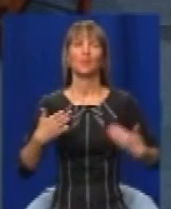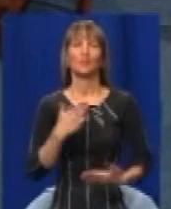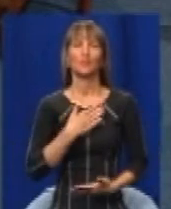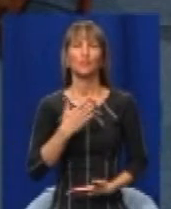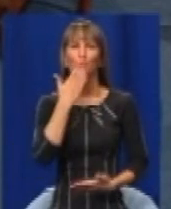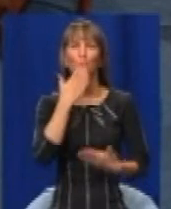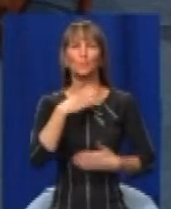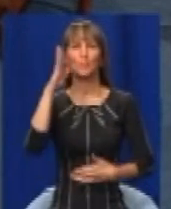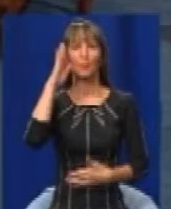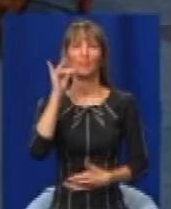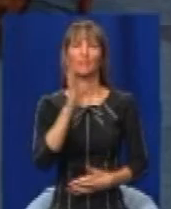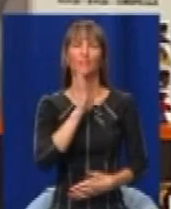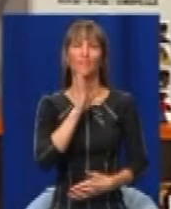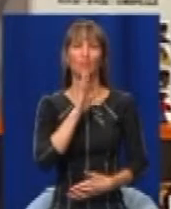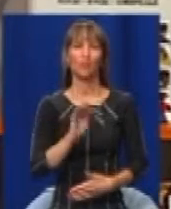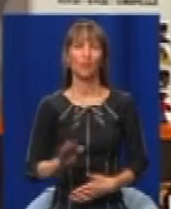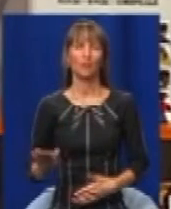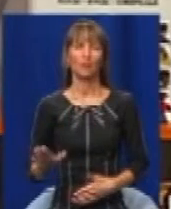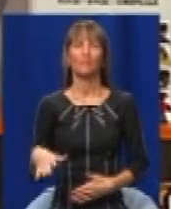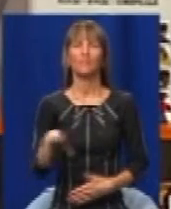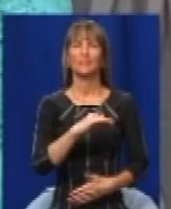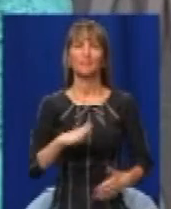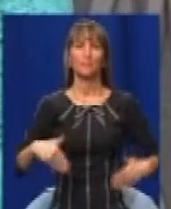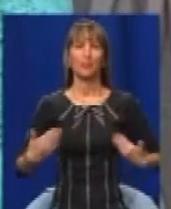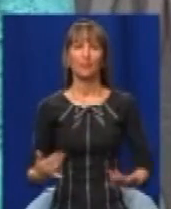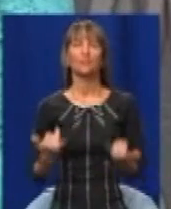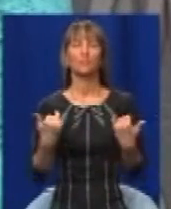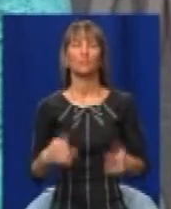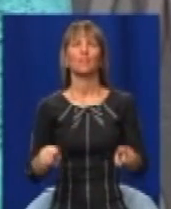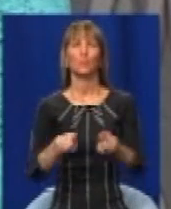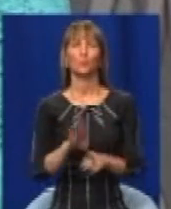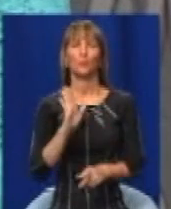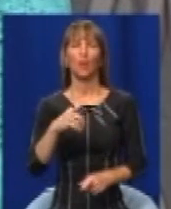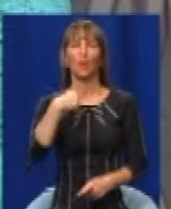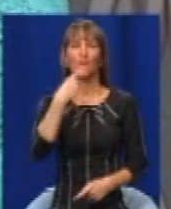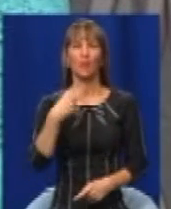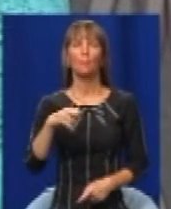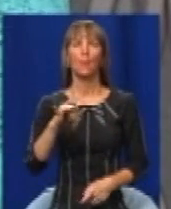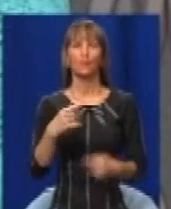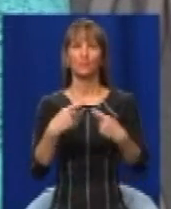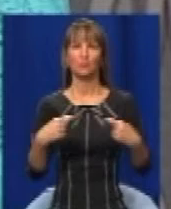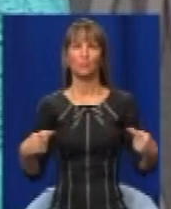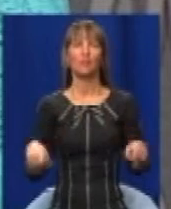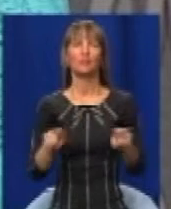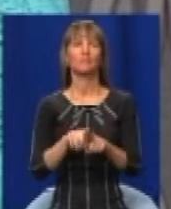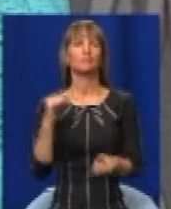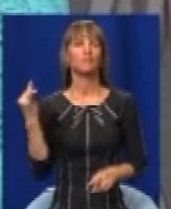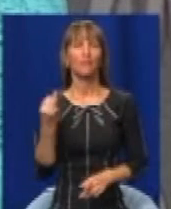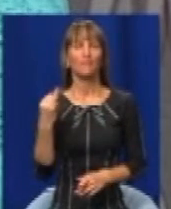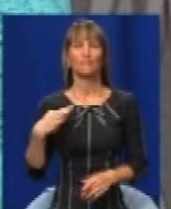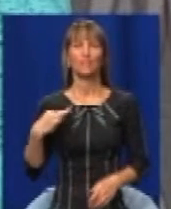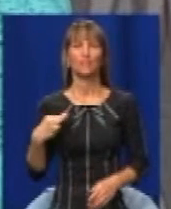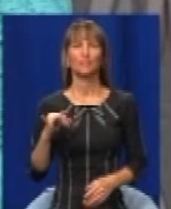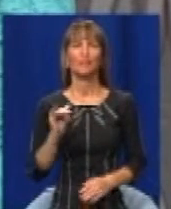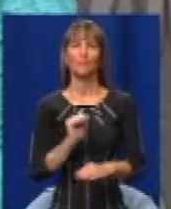привіт, наші любі хлопчики та дівчатка. Всім привіт. Сьогодні ми також будемо говорити про різноманітні такі цікавинки, речі